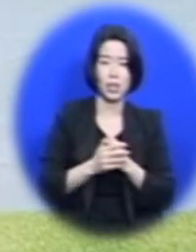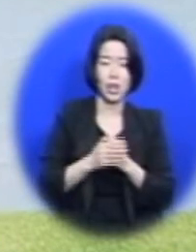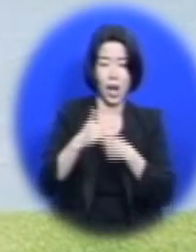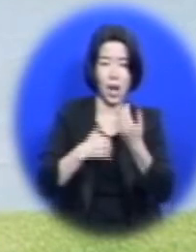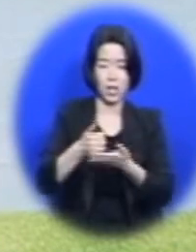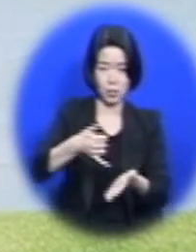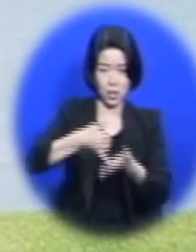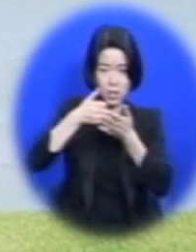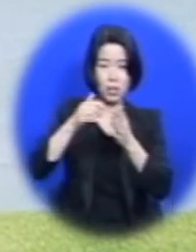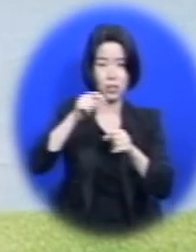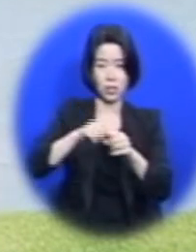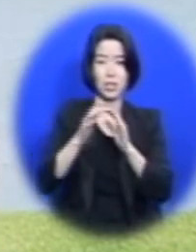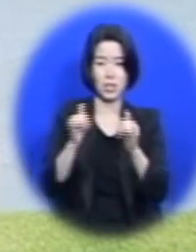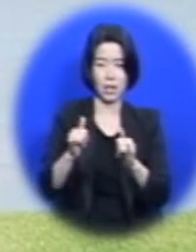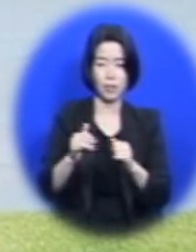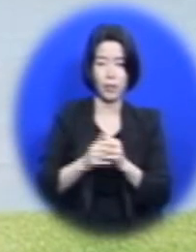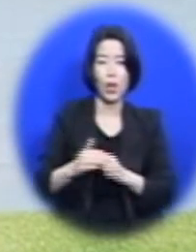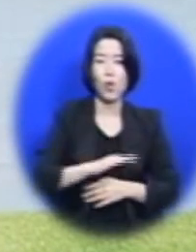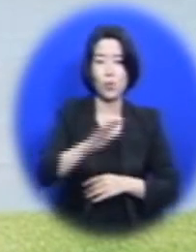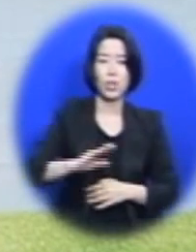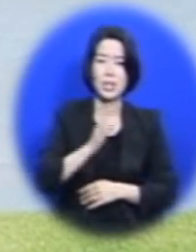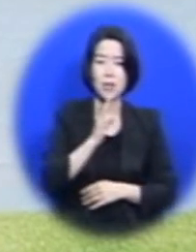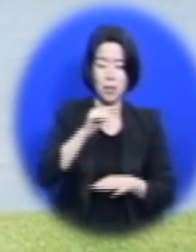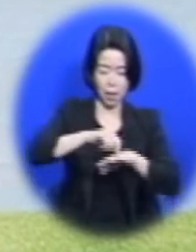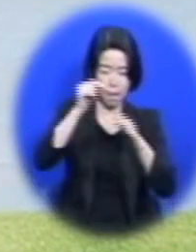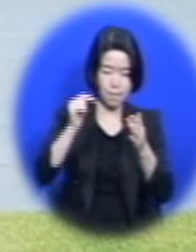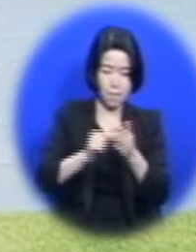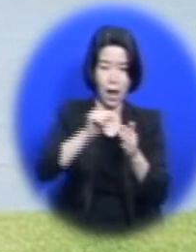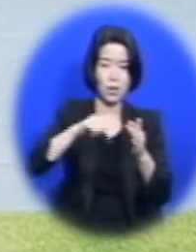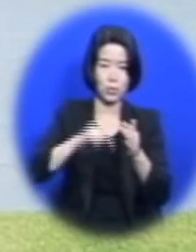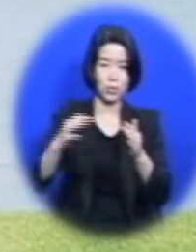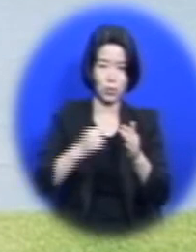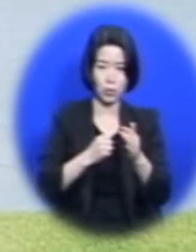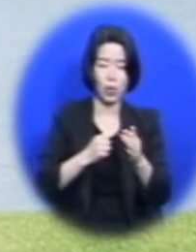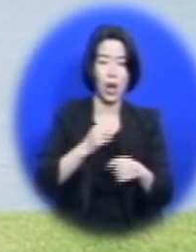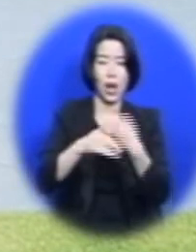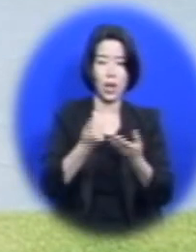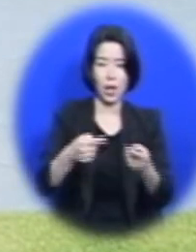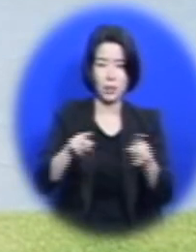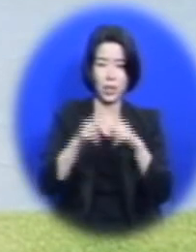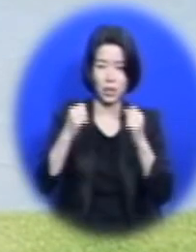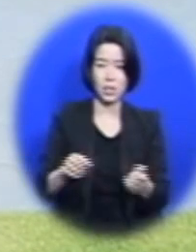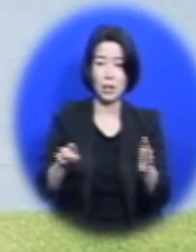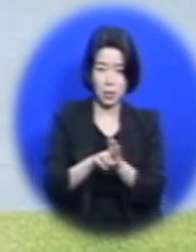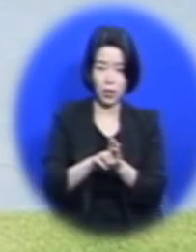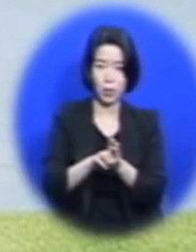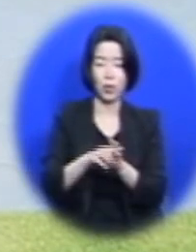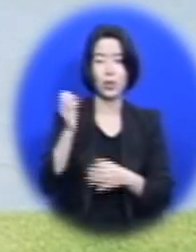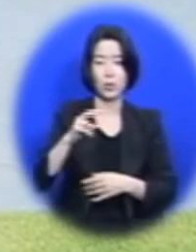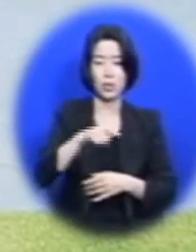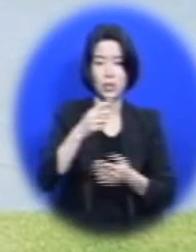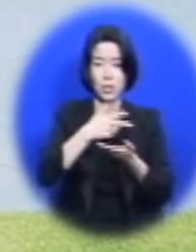하나님은 인격적인 분이십니다. 우리가 정말 마음으로 하나님이 함께 계시는 것을 믿고 그리고